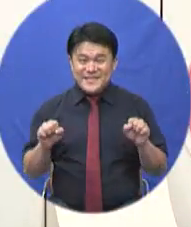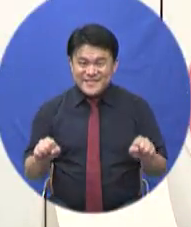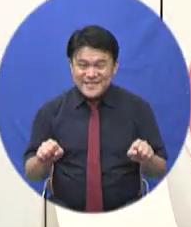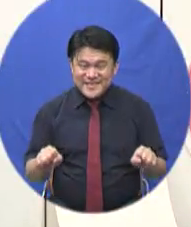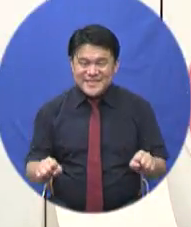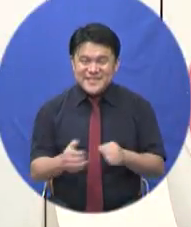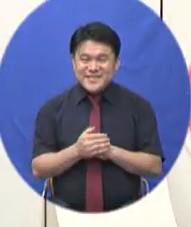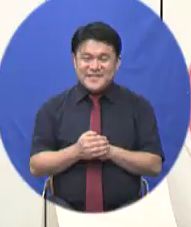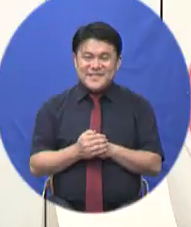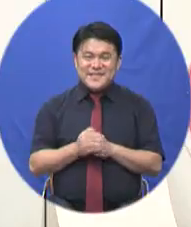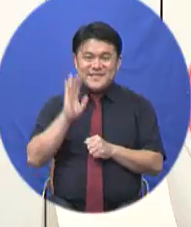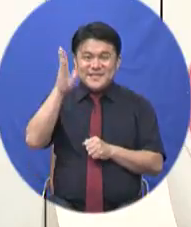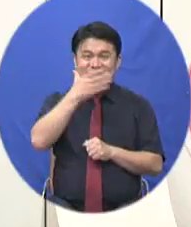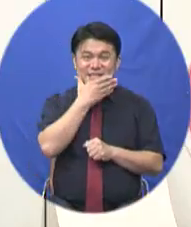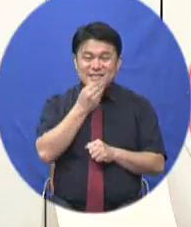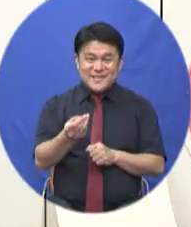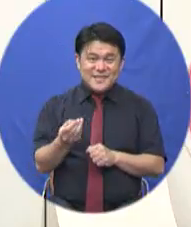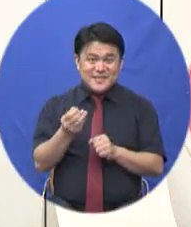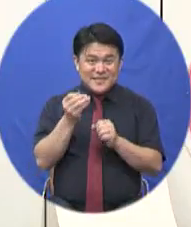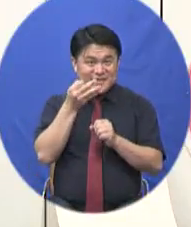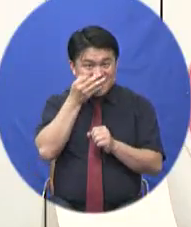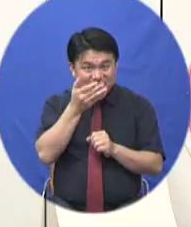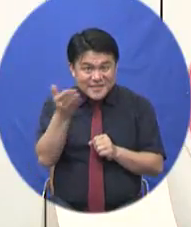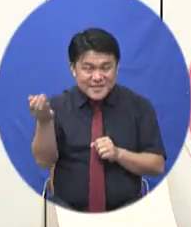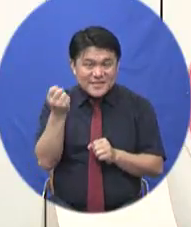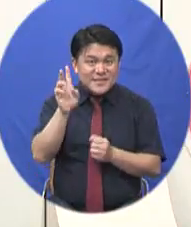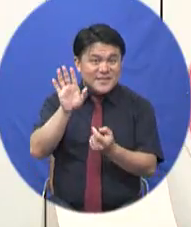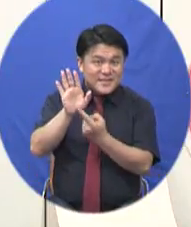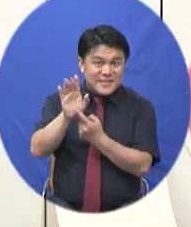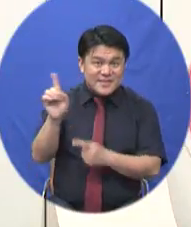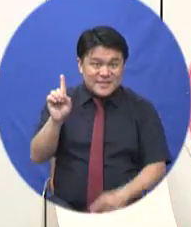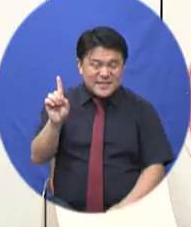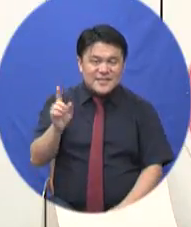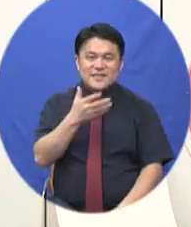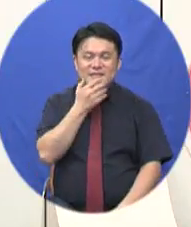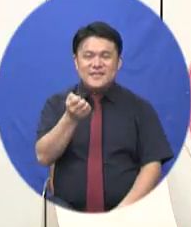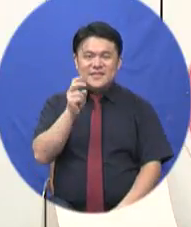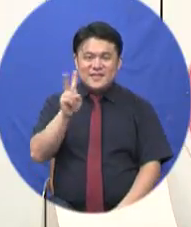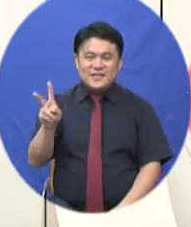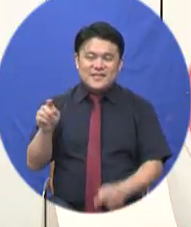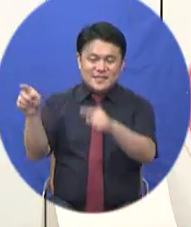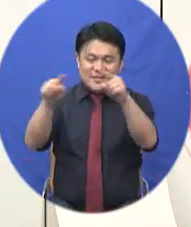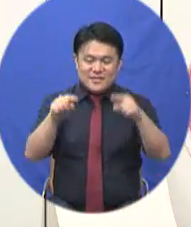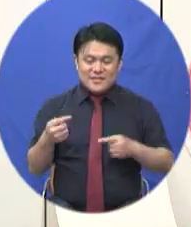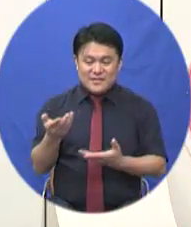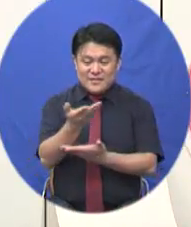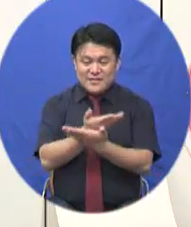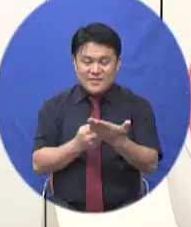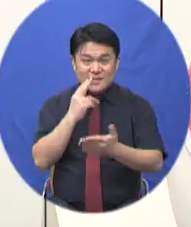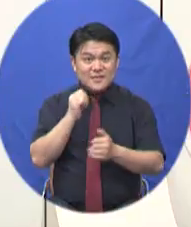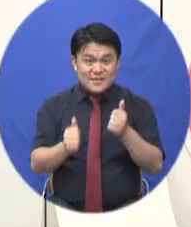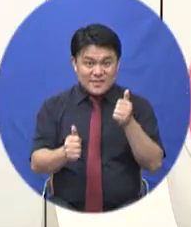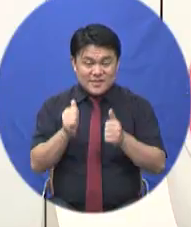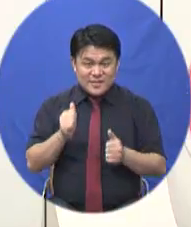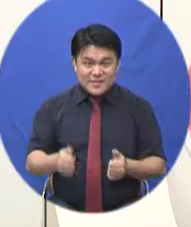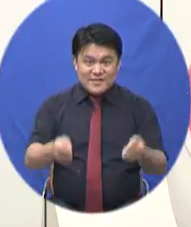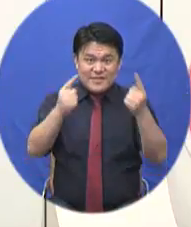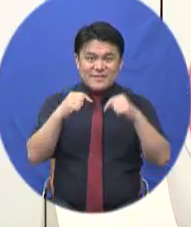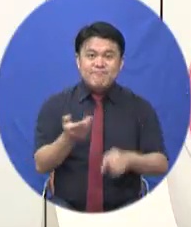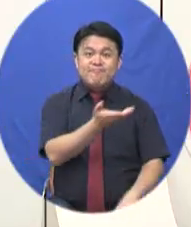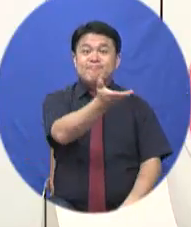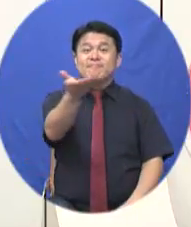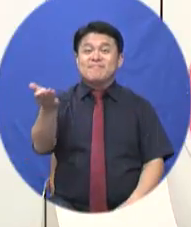안녕하세요. 행복한 비를 여는 방송 복지TV 생방송 전국 나눔 노래자랑에 오신